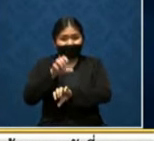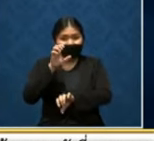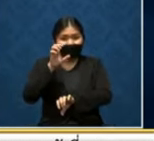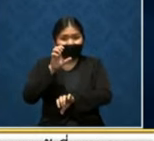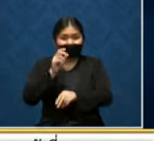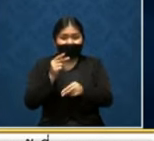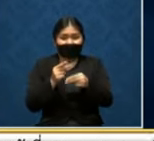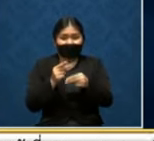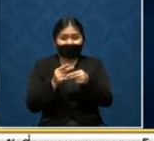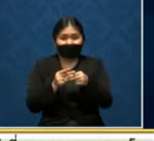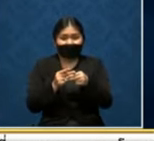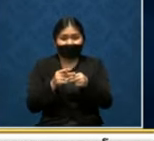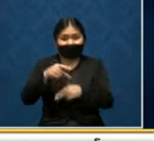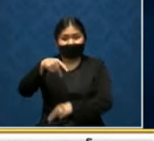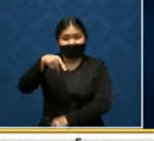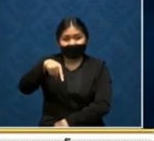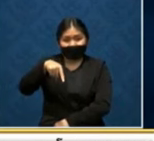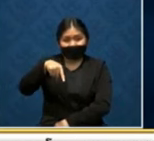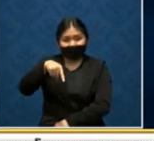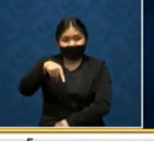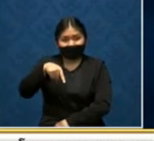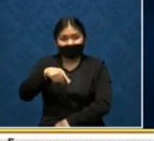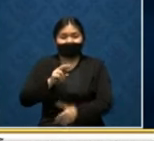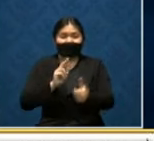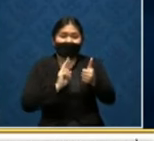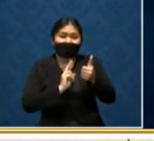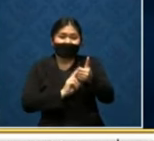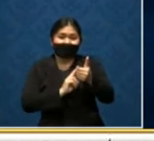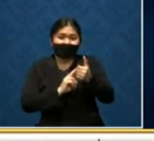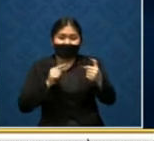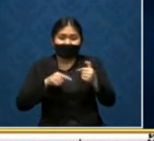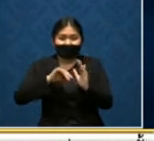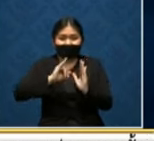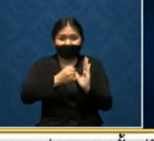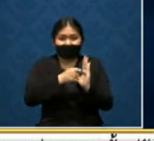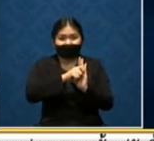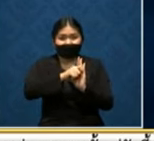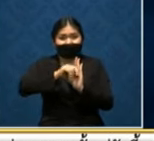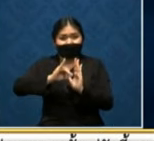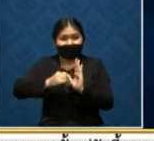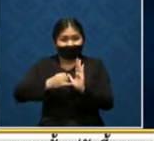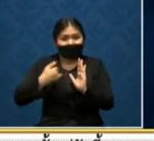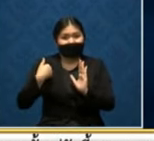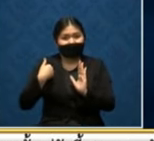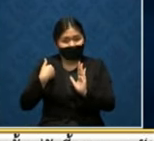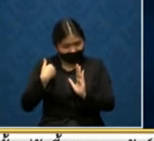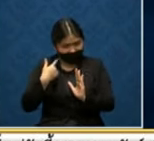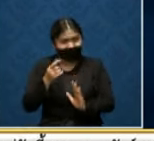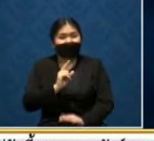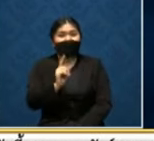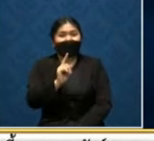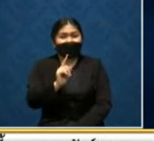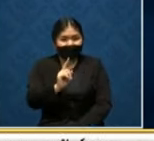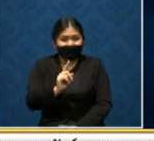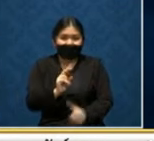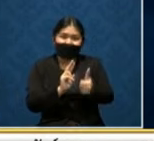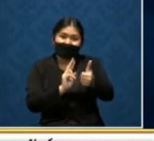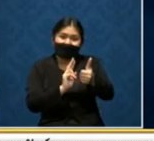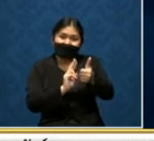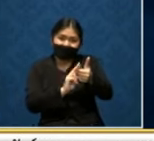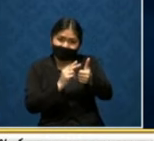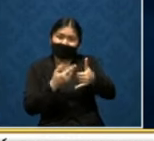ย่อพพานเป็นรองปลัดเทศบาลอยู่ที่จังหวัดอำนาจเจริญเป็นความบังเอิญพอดิบพอดีว่ารองปลัด